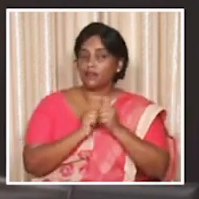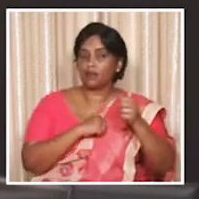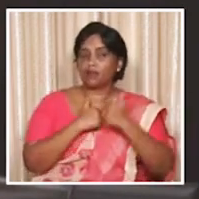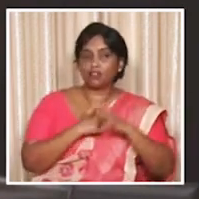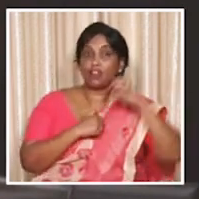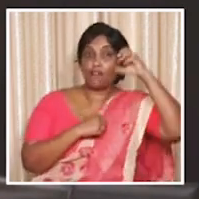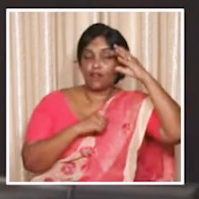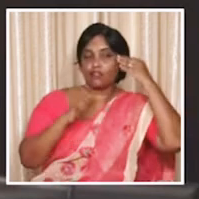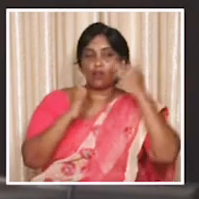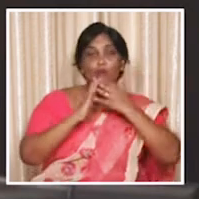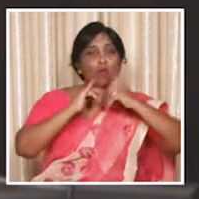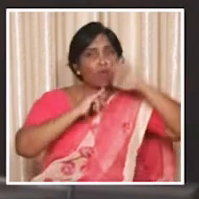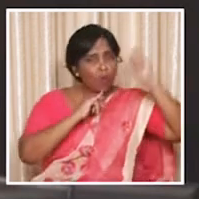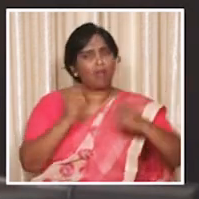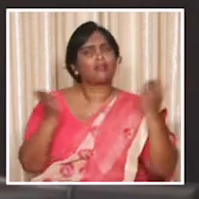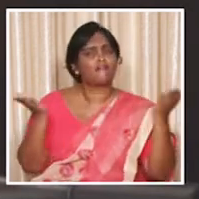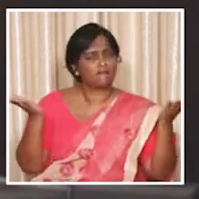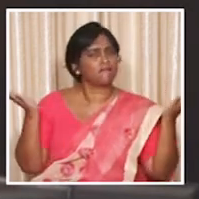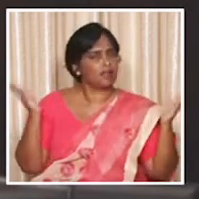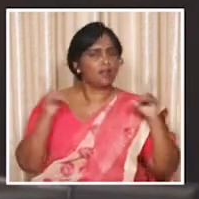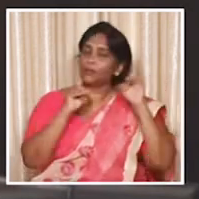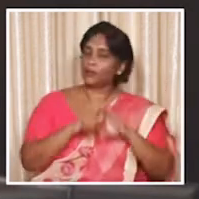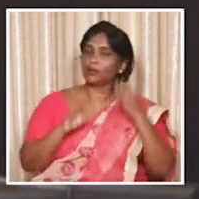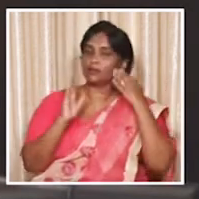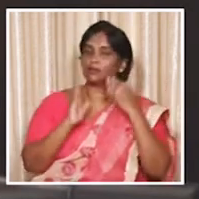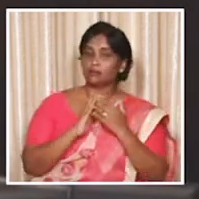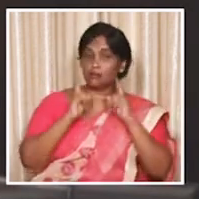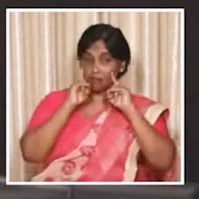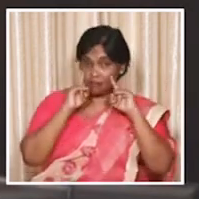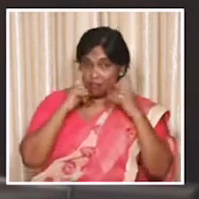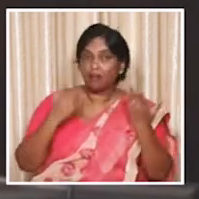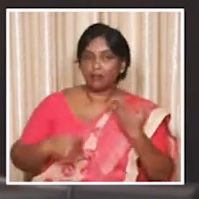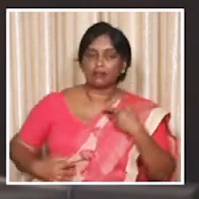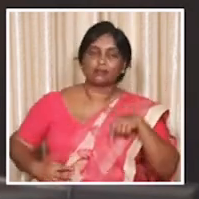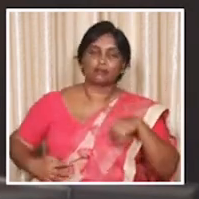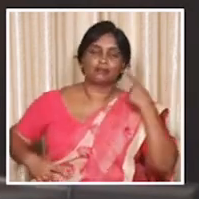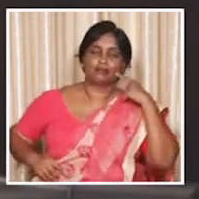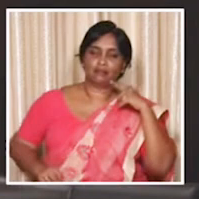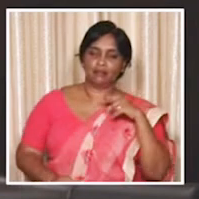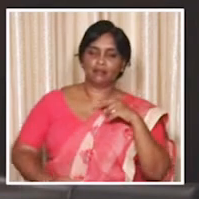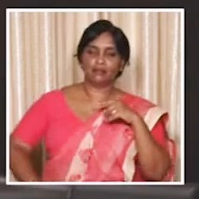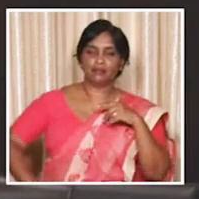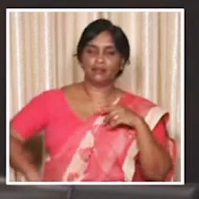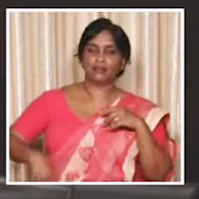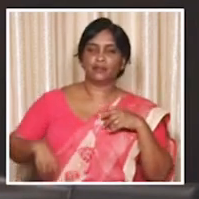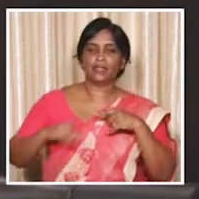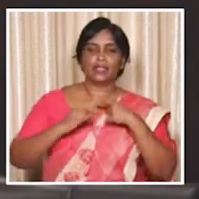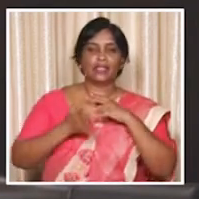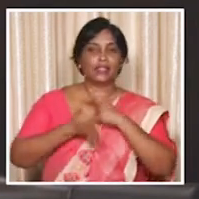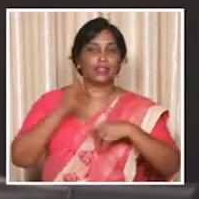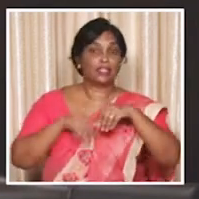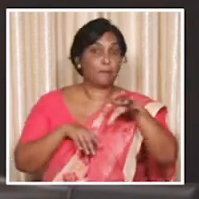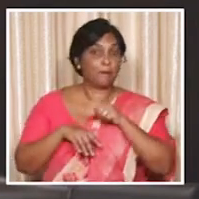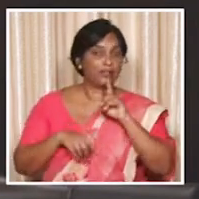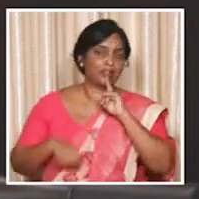තියෙනවා. ඉතින් විදුලිය සම්බන්ධයෙන් උපාධි තියෙනවා කොහොමත්. ඉතින් මේ සම්බන්ධයෙන් අපි නොදන්නාකම මම මේ වෙලාවේ තමන්ගේ දේශපාලනයට පාවිච්චි කරන්න